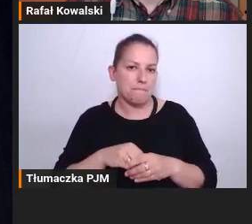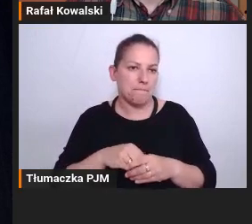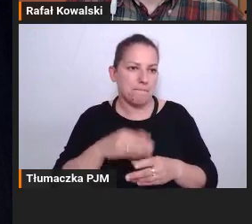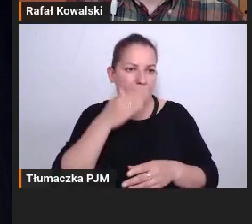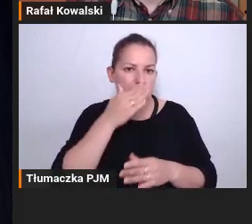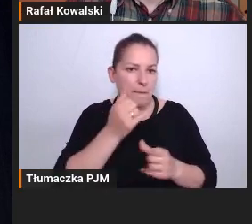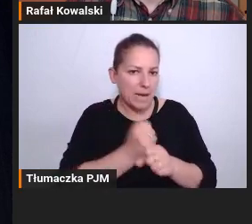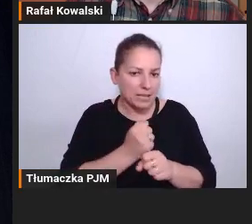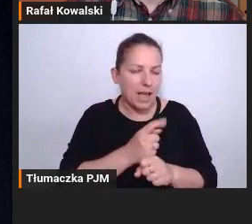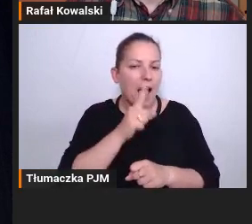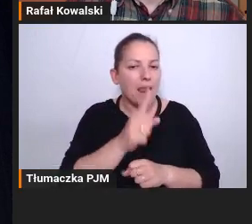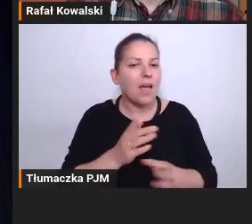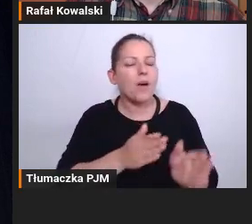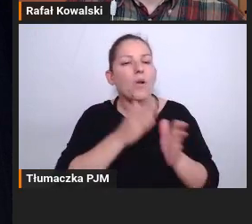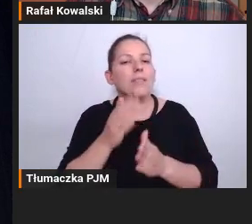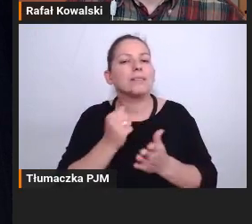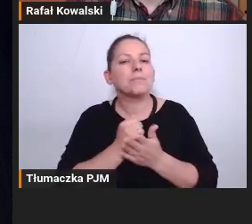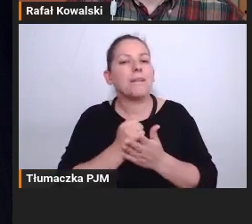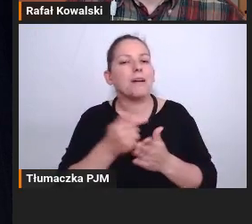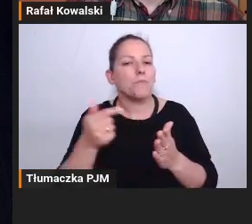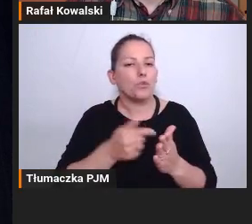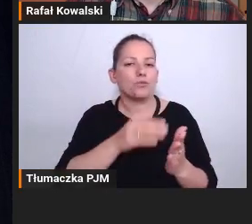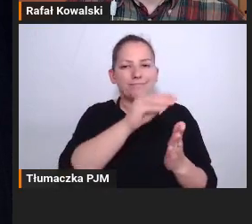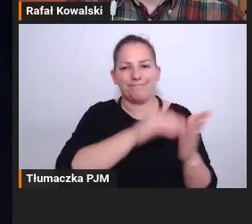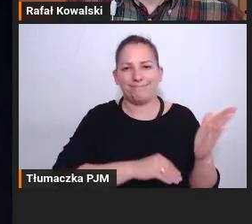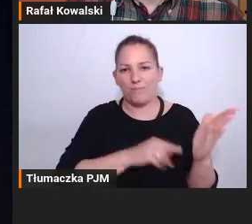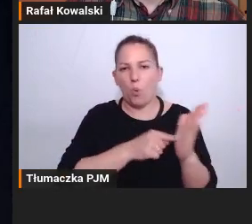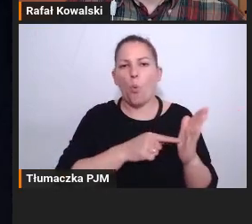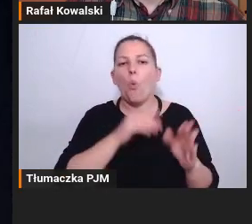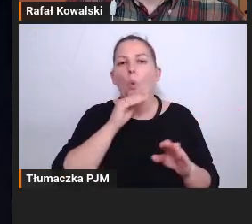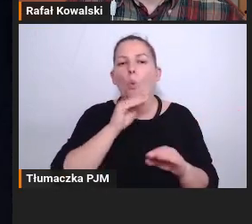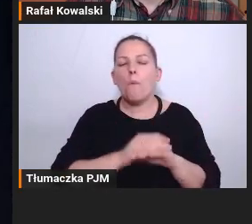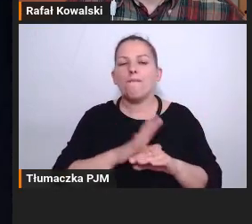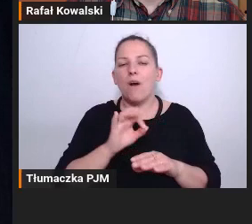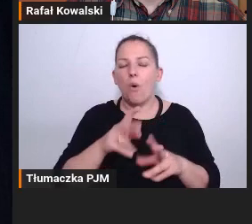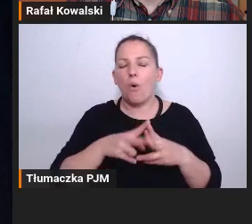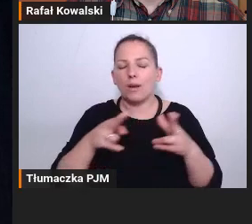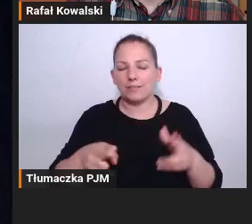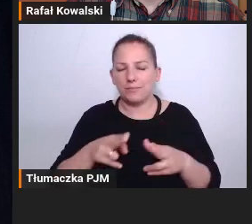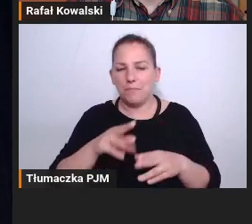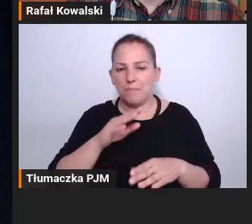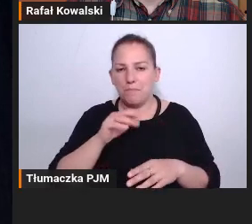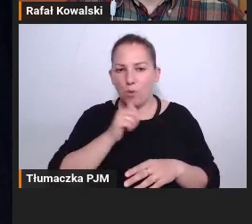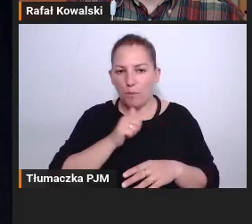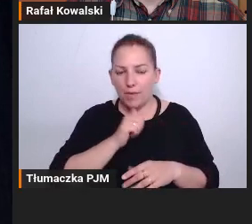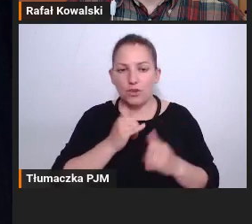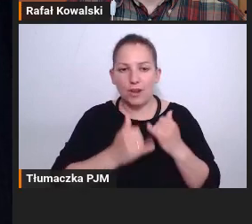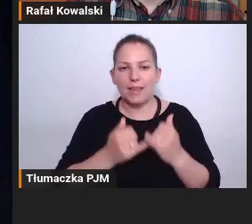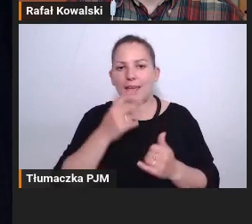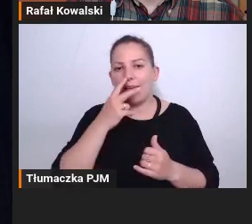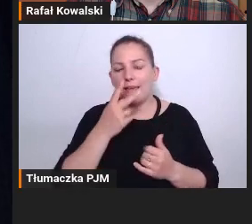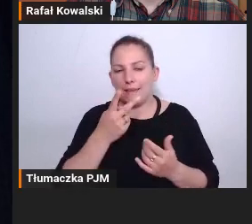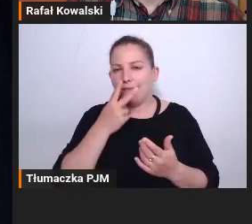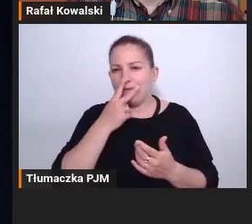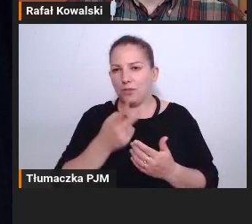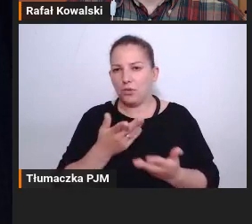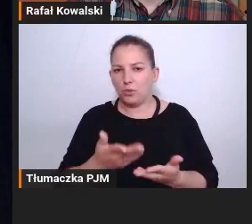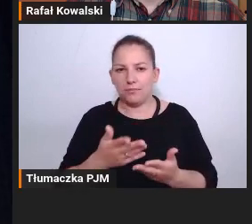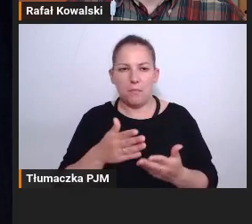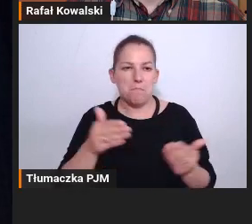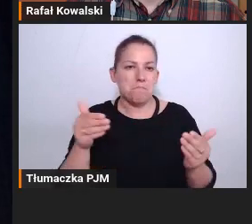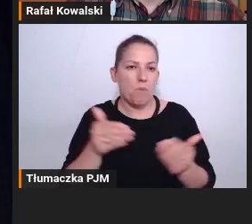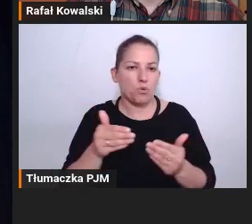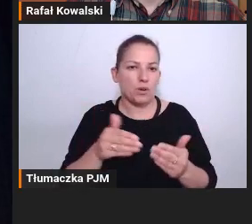ale to jest kolejna rzecz, która powinna być zawarta w umowie na okres próbny. Czyli jak widzisz tutaj zmienia nam się, być